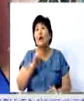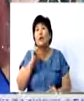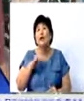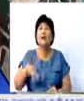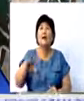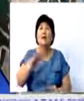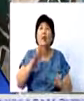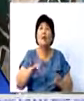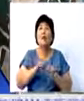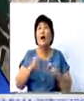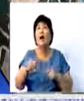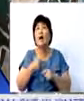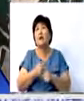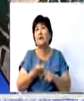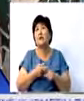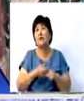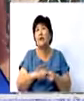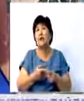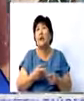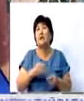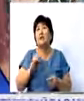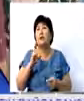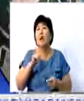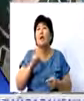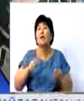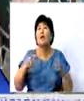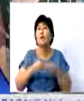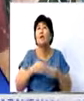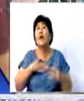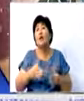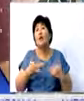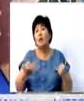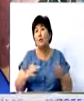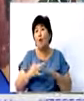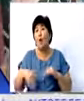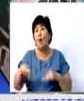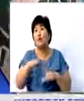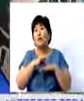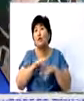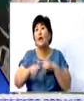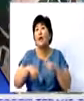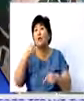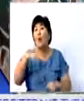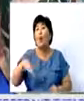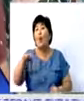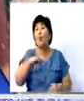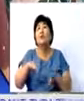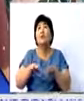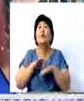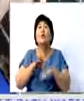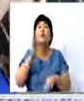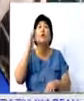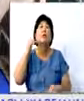жастар орталығына, әкімшілікке, Темірғазы бірлестігіне алғысымыз шексіз. Биыл аудандық деңгейден басталып жатса, келер жылы облыстық деңгейден басталады